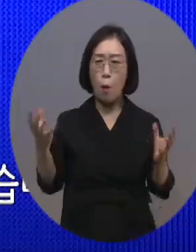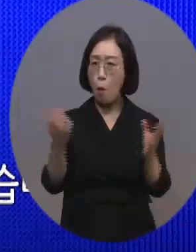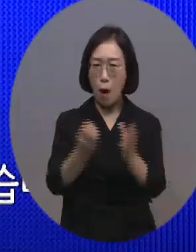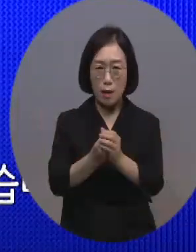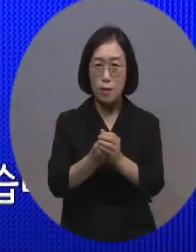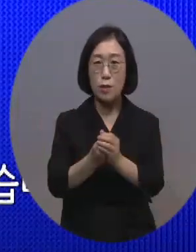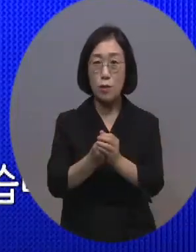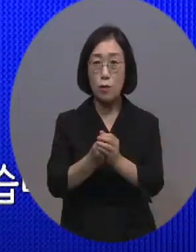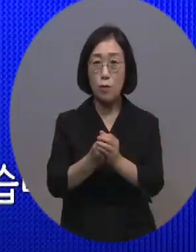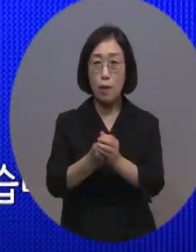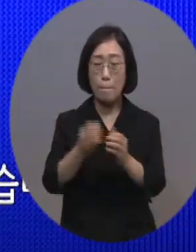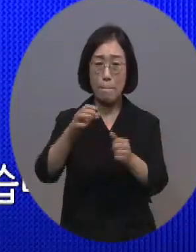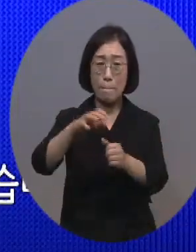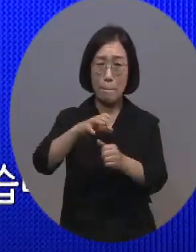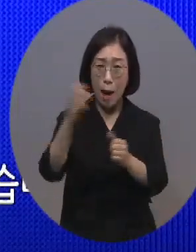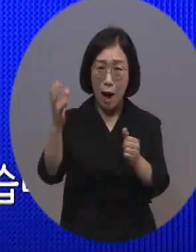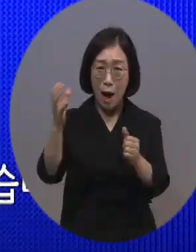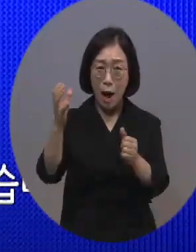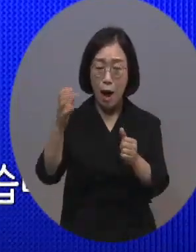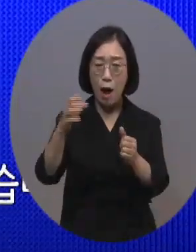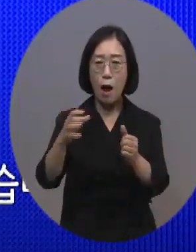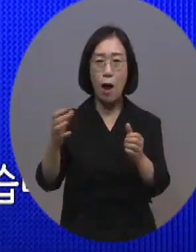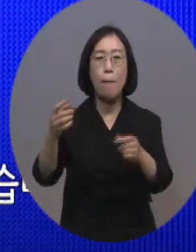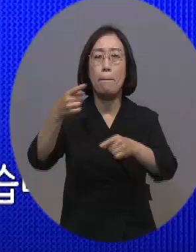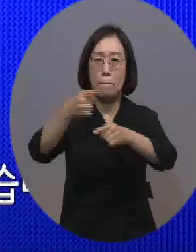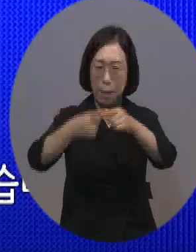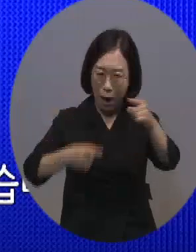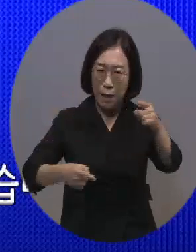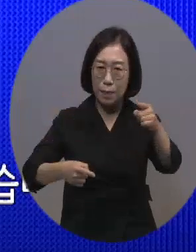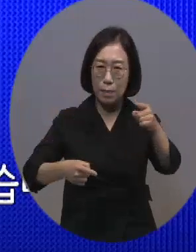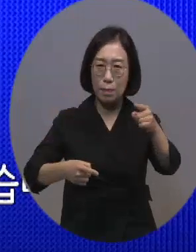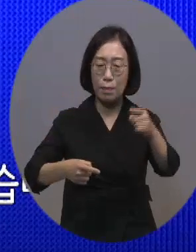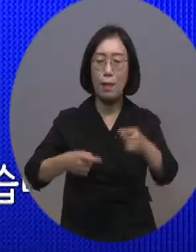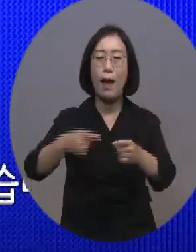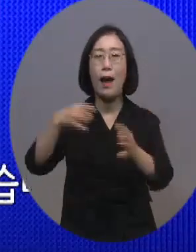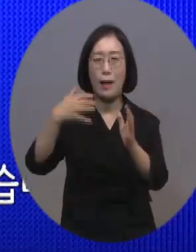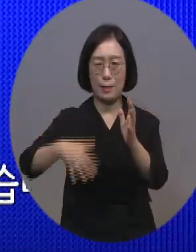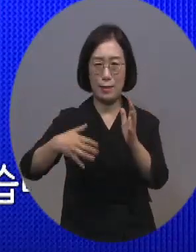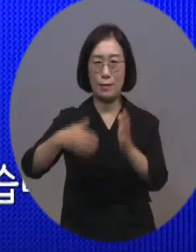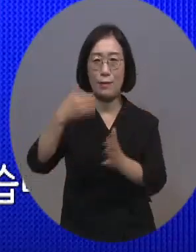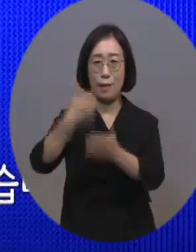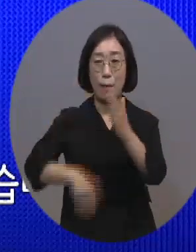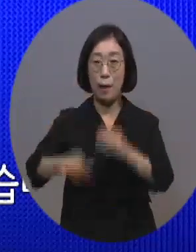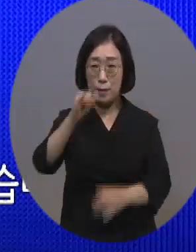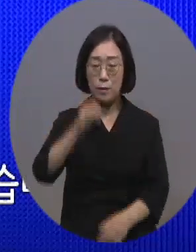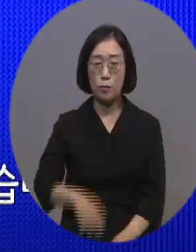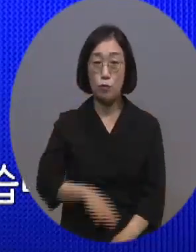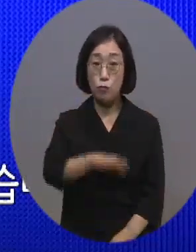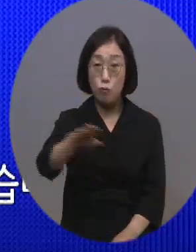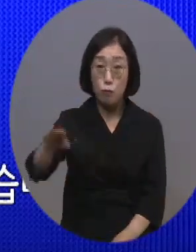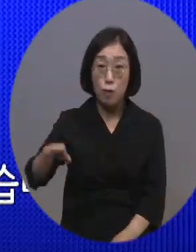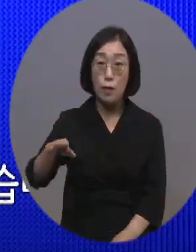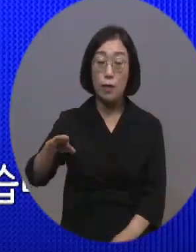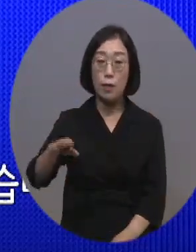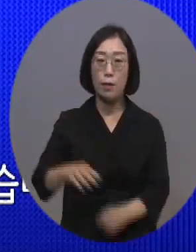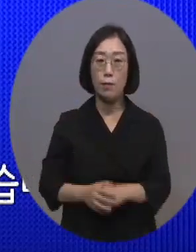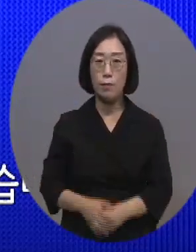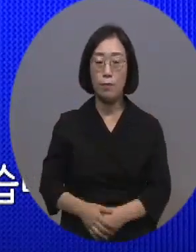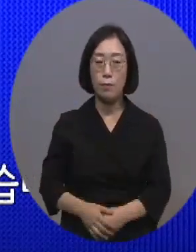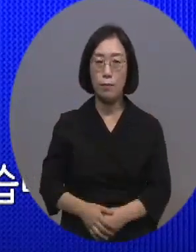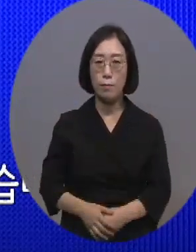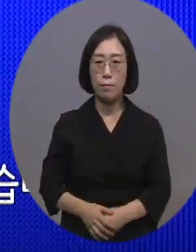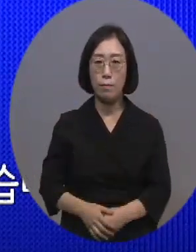광복은 여전히 미완의 과제로 남아 있습니다. 우리 앞에는